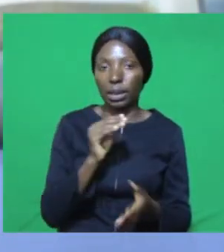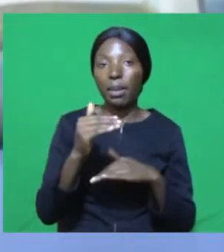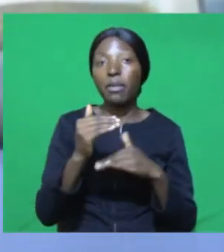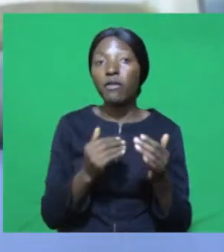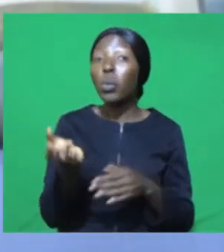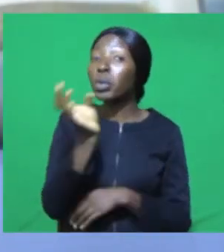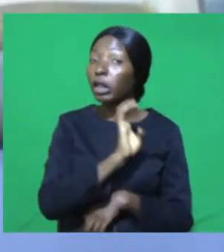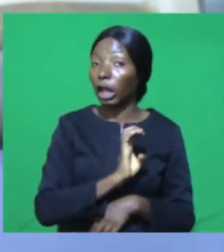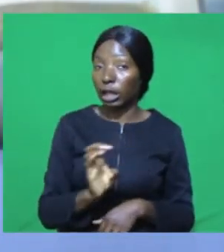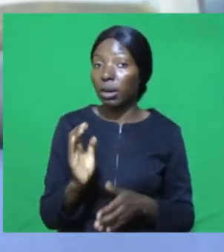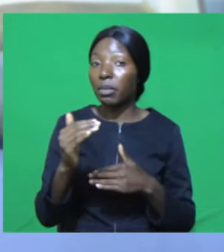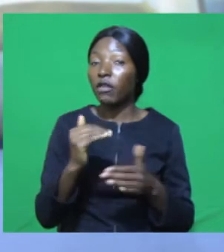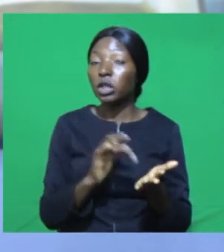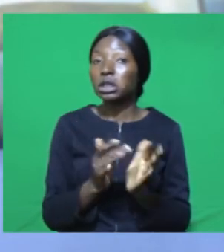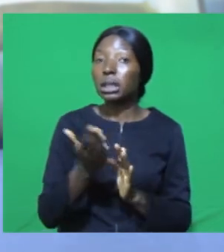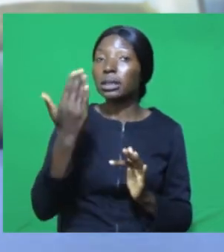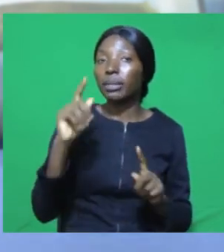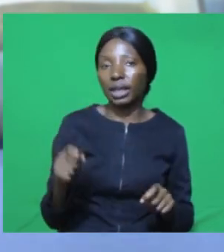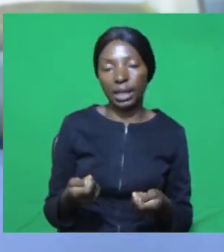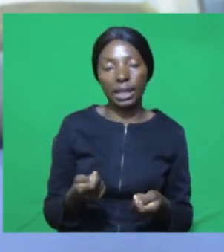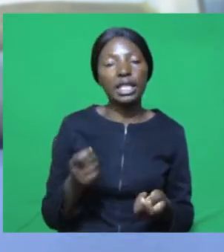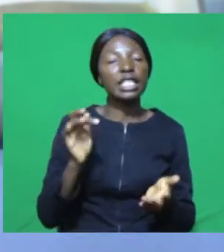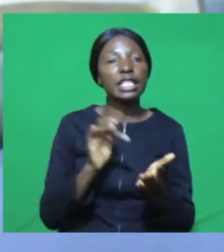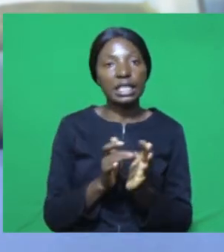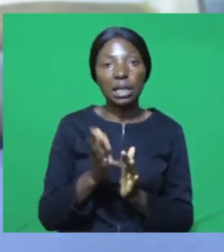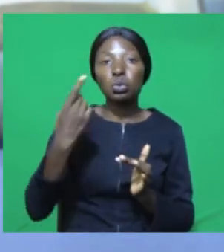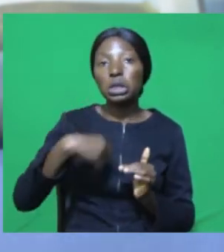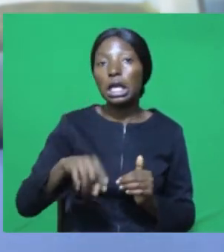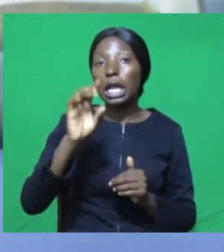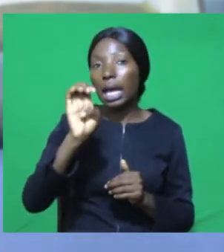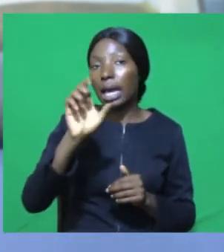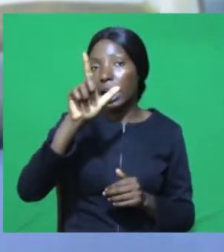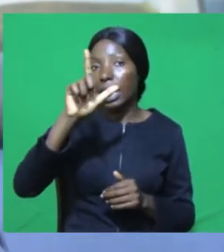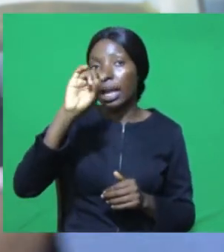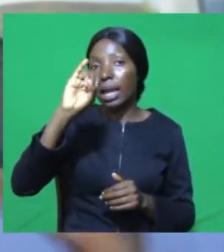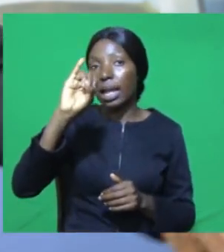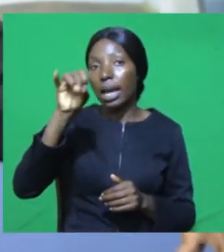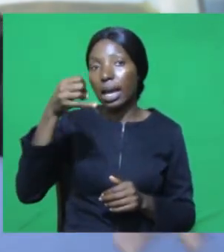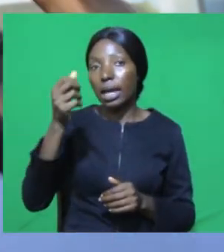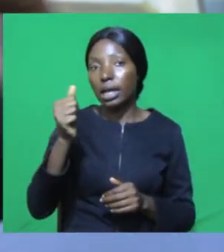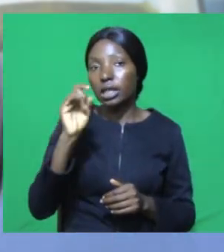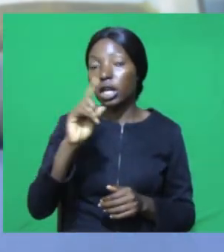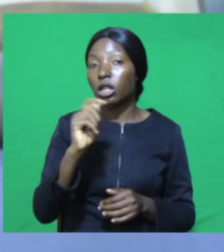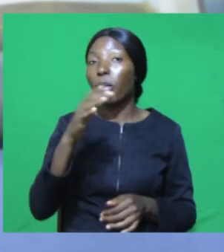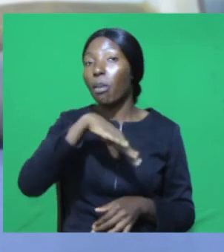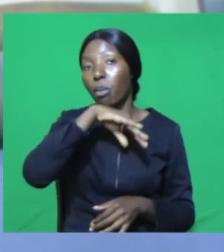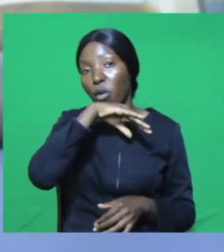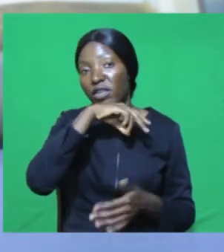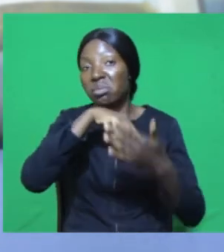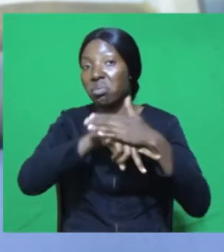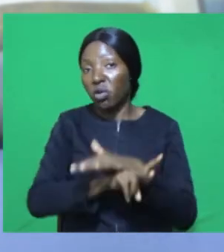kusati kwasvika. Yes. Kunotanga kutumwa Eria. Prophet. Right. Nekuti vhangeri